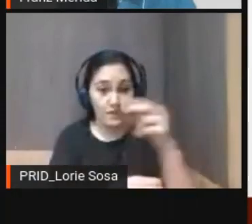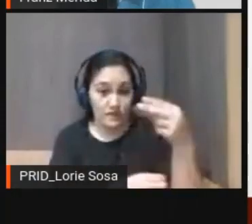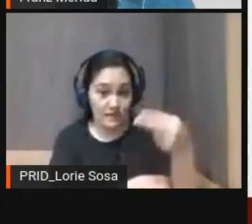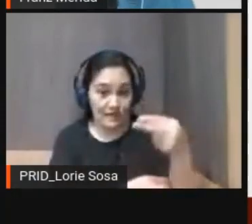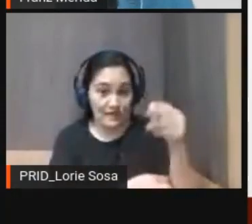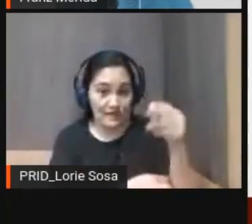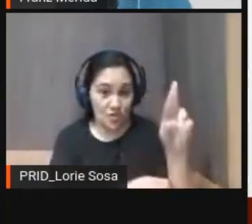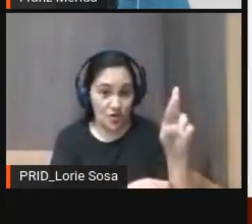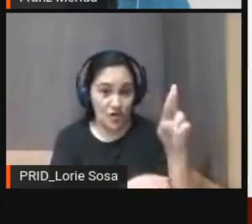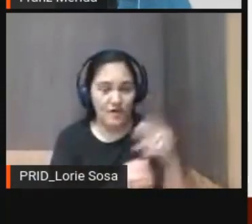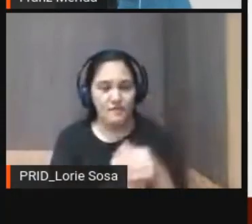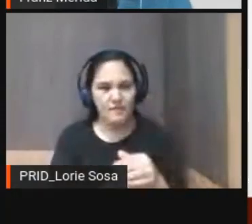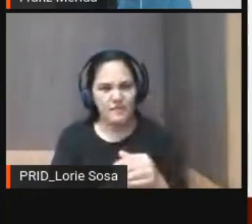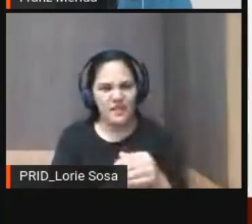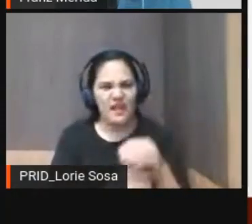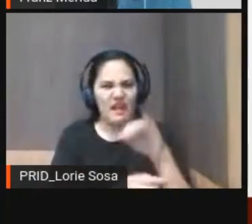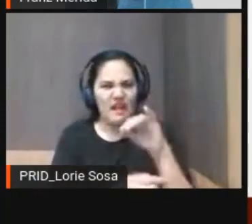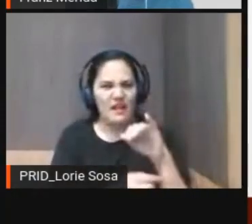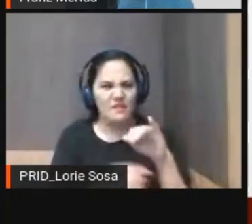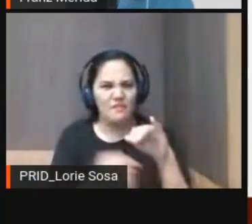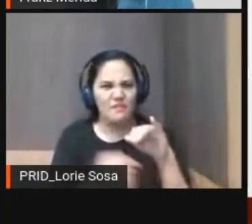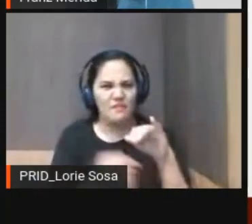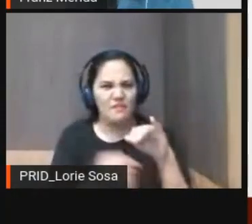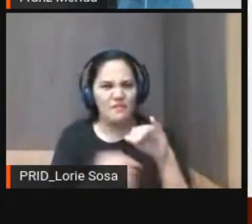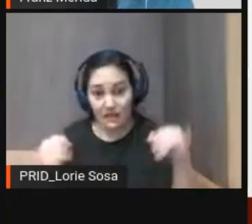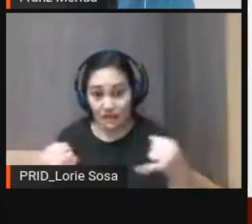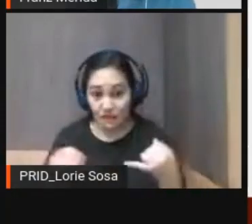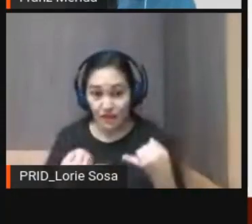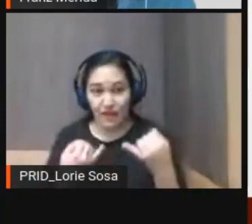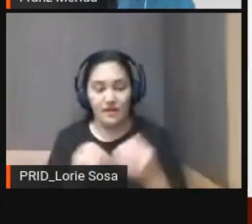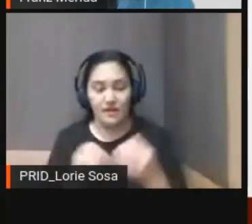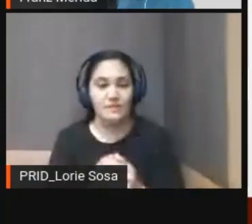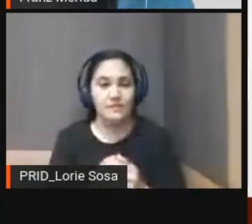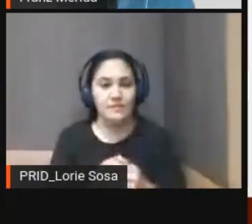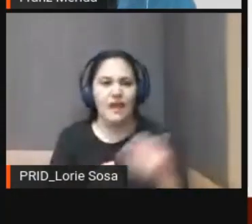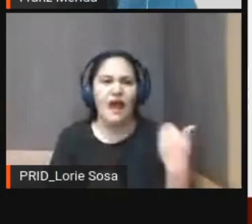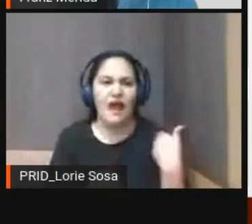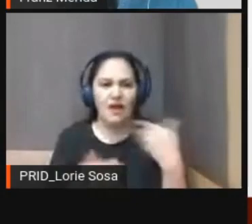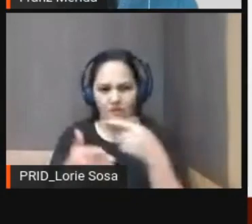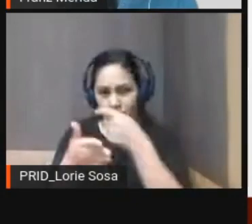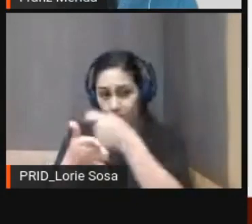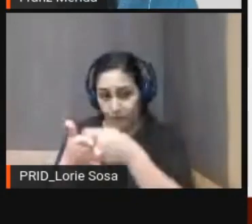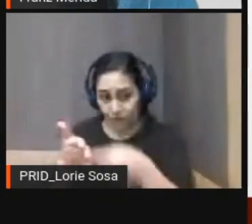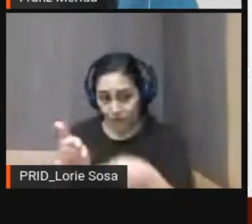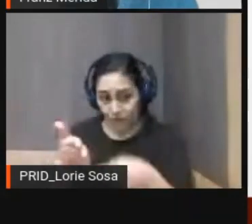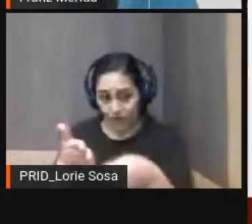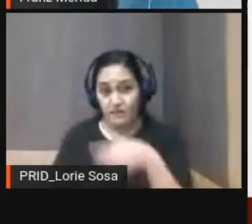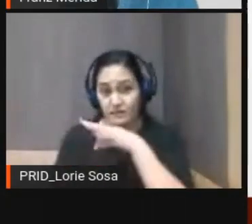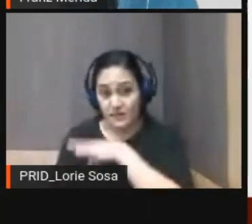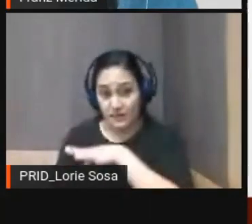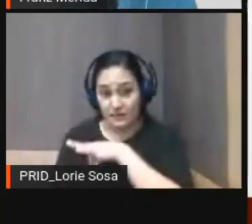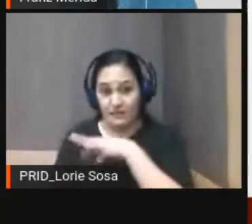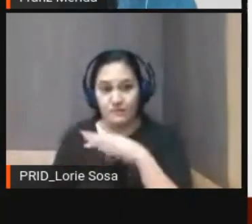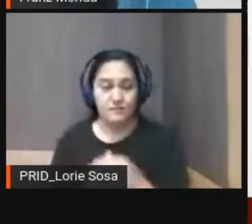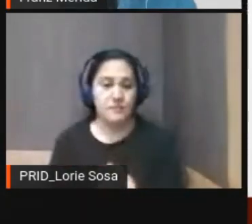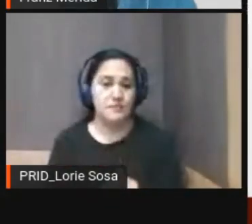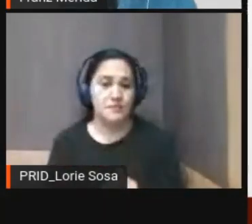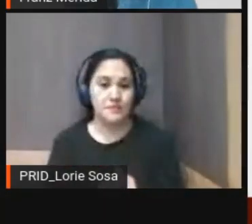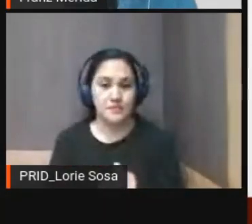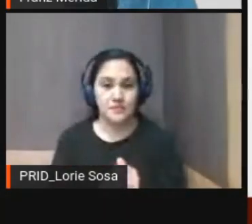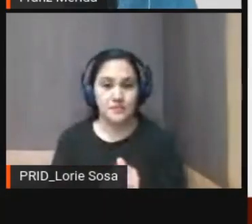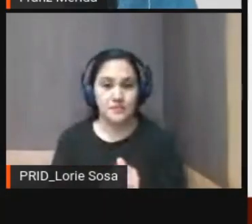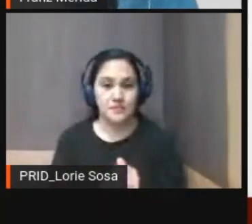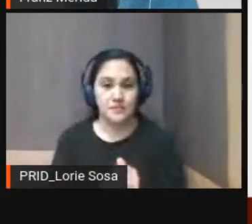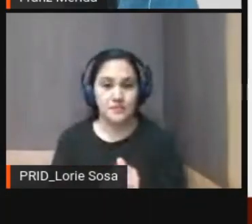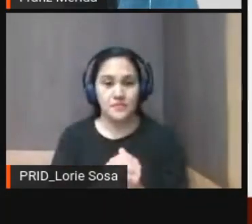inaanyayahan po sila, or they are encouraged kasi may tax incentives din naman, no? But nais ko lamang hong